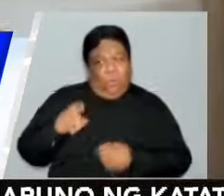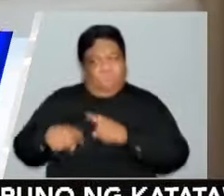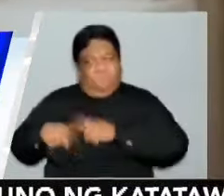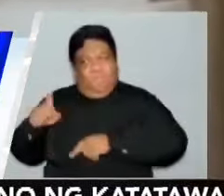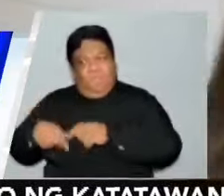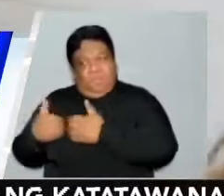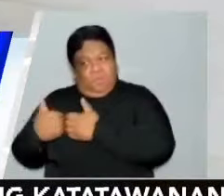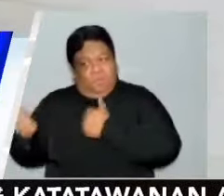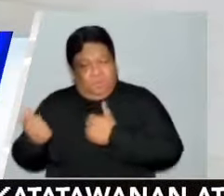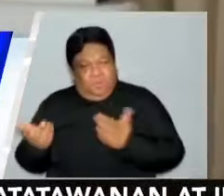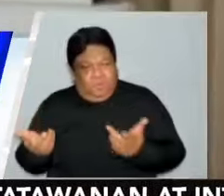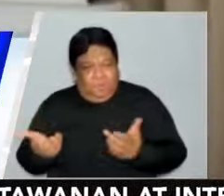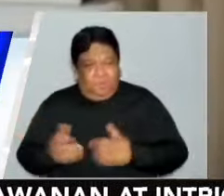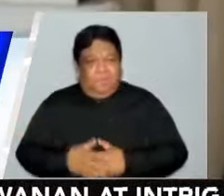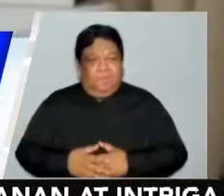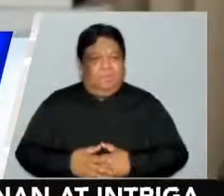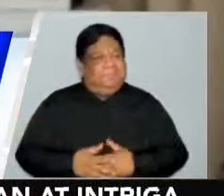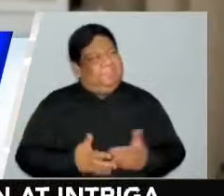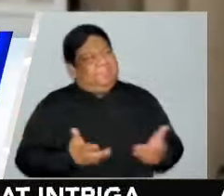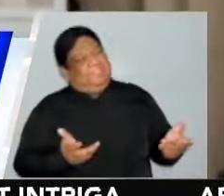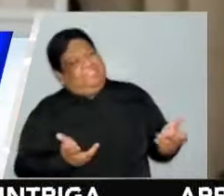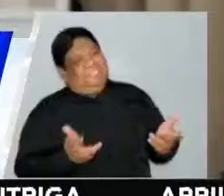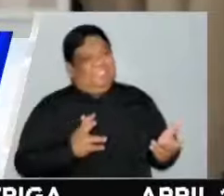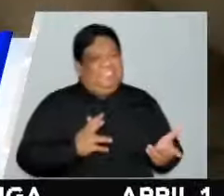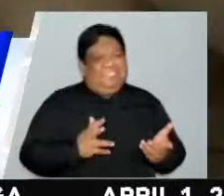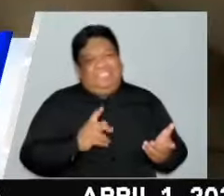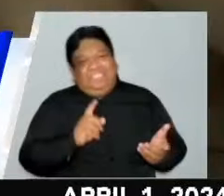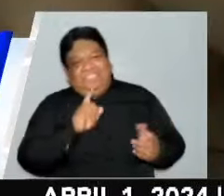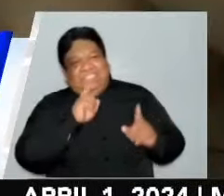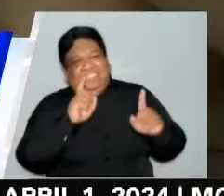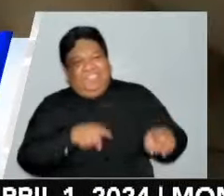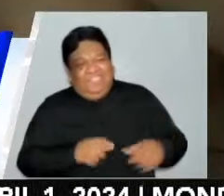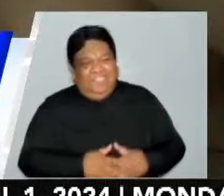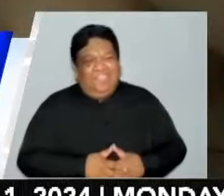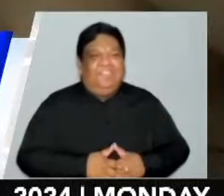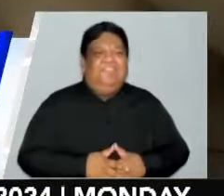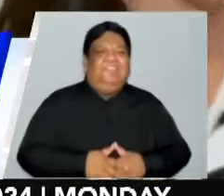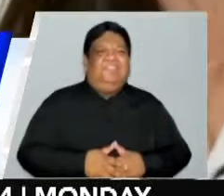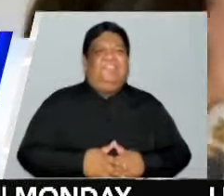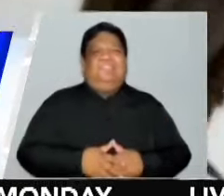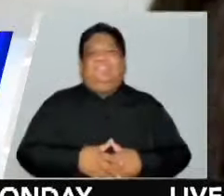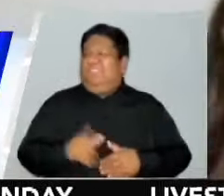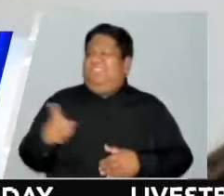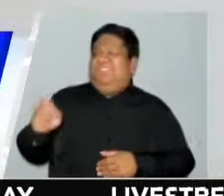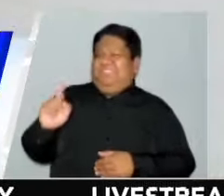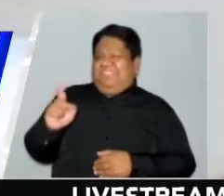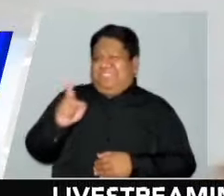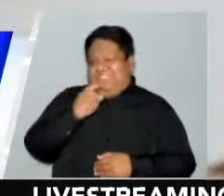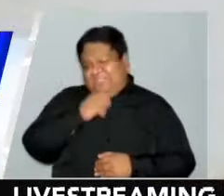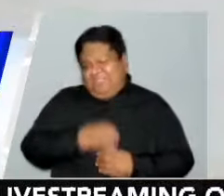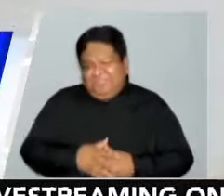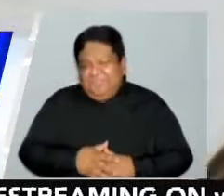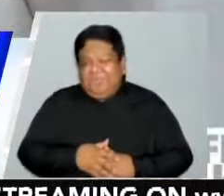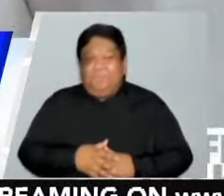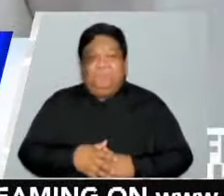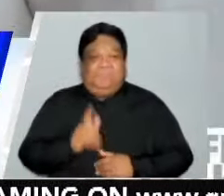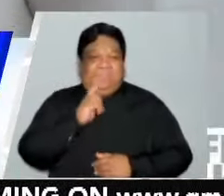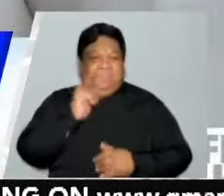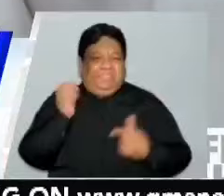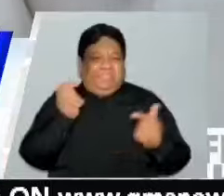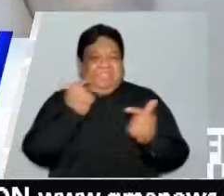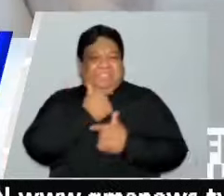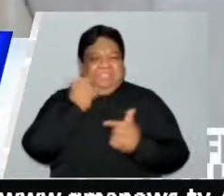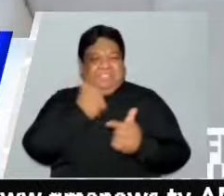girl! Ang tagal ng pause! Nakakainin! Tawanan at intriga overload ang